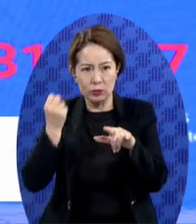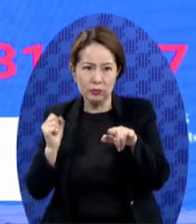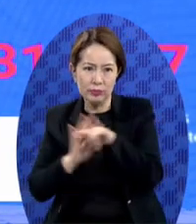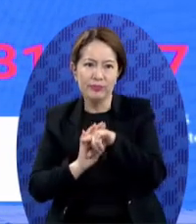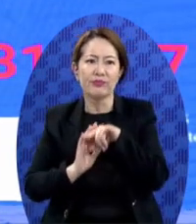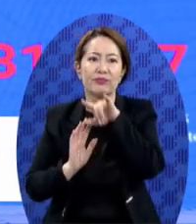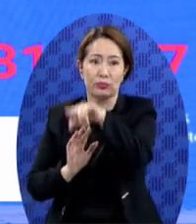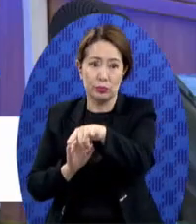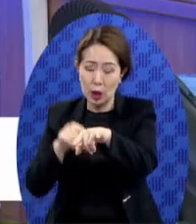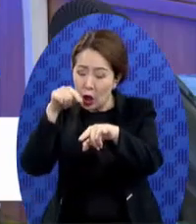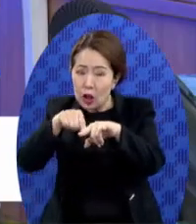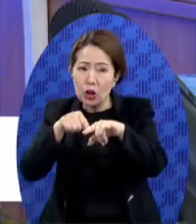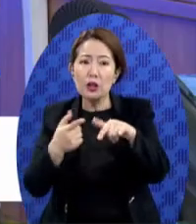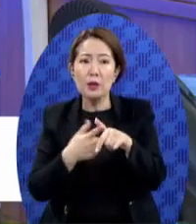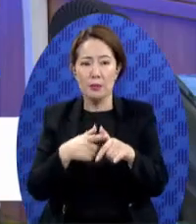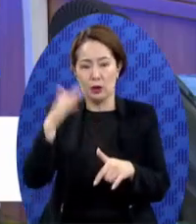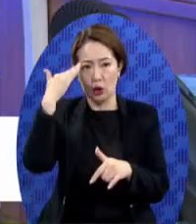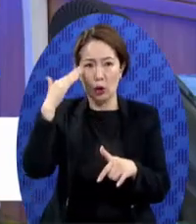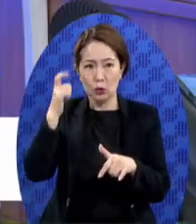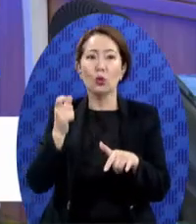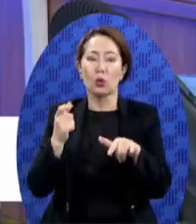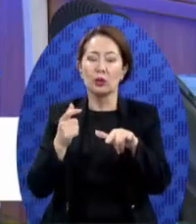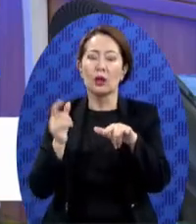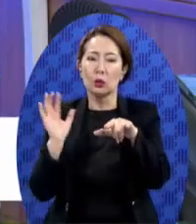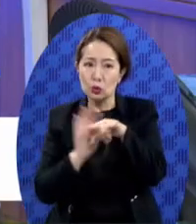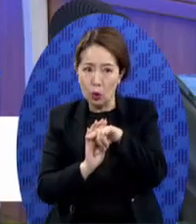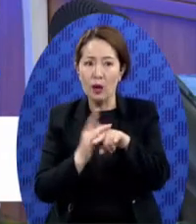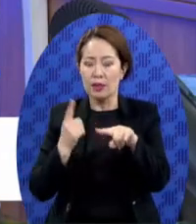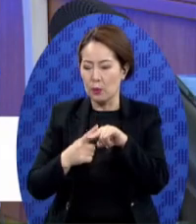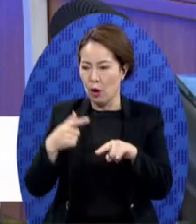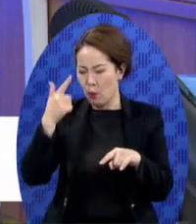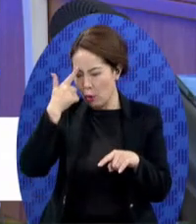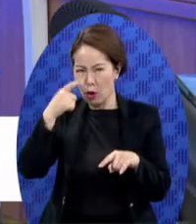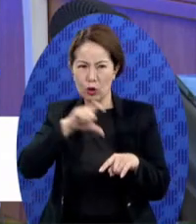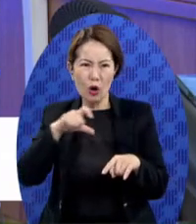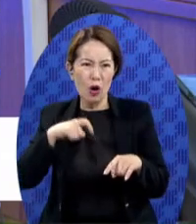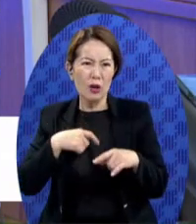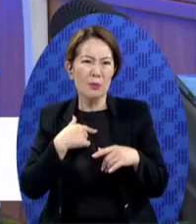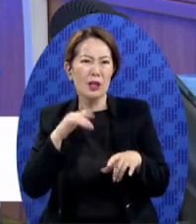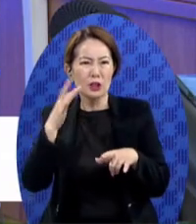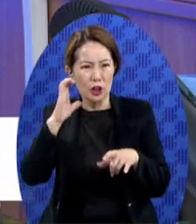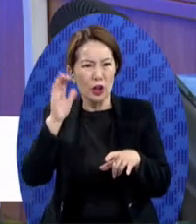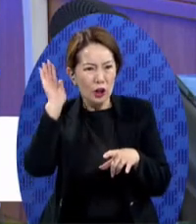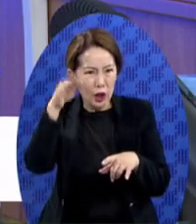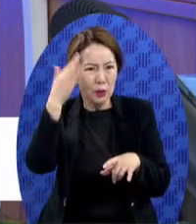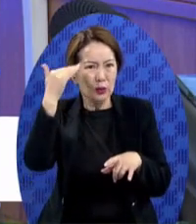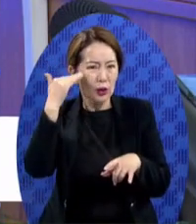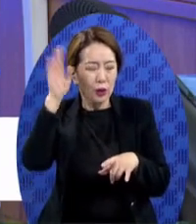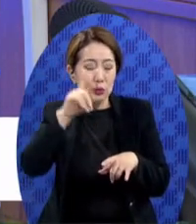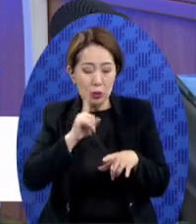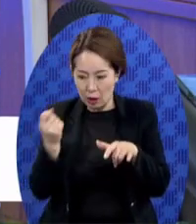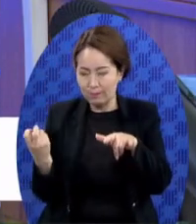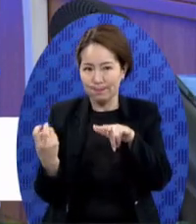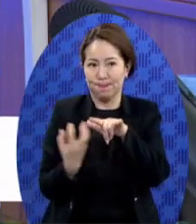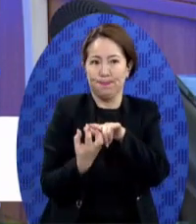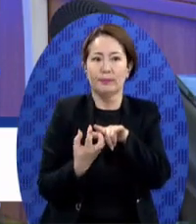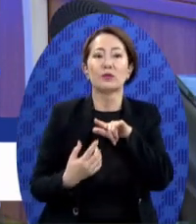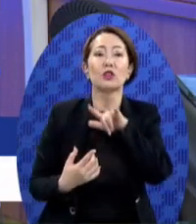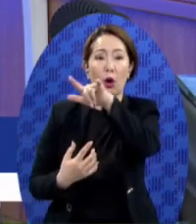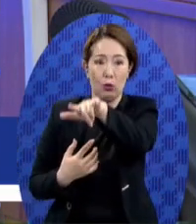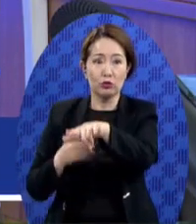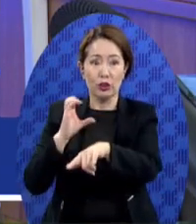ч бас байгаа юм аа. Хоосон онгоц ирээд тэгэд иргэдэд аваад буцаад явна. За энийг бол бид төвшөөрсөн байгаа. Монгол улс төдийгөө бусд улс орн ч гэсэн